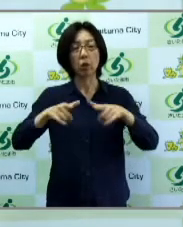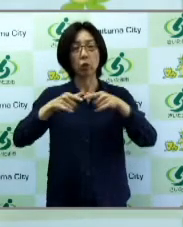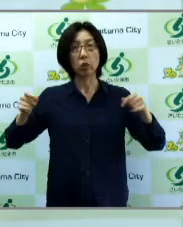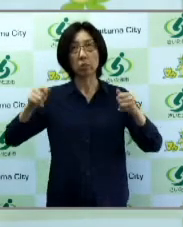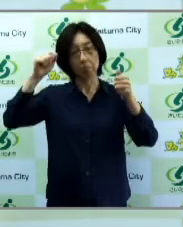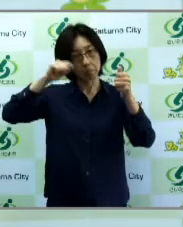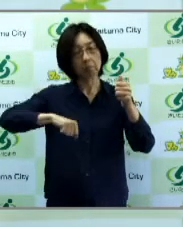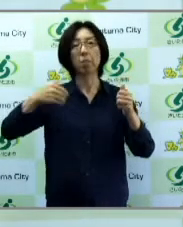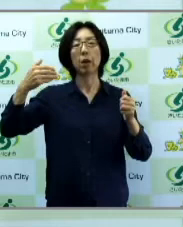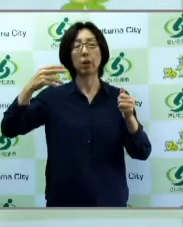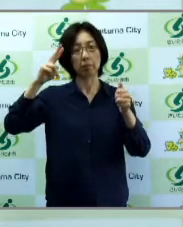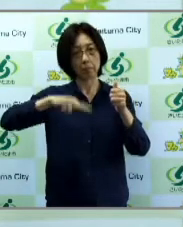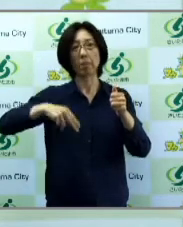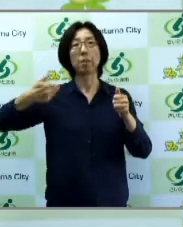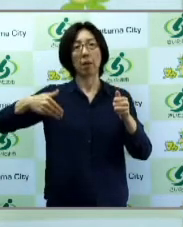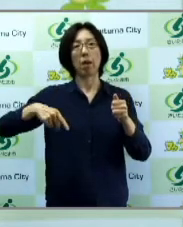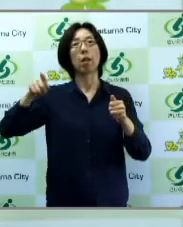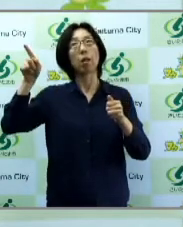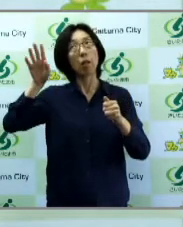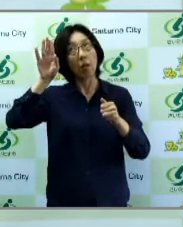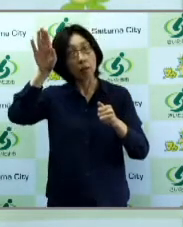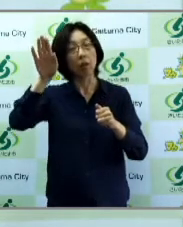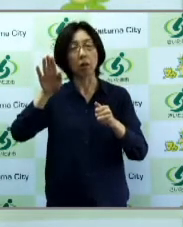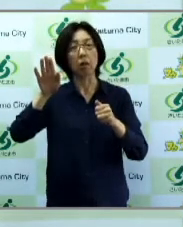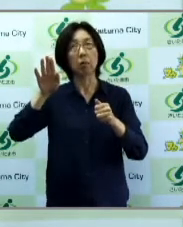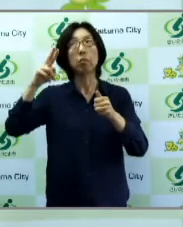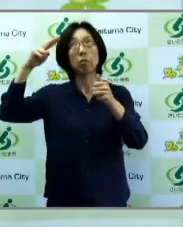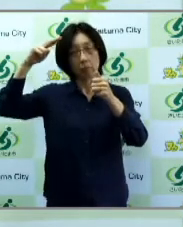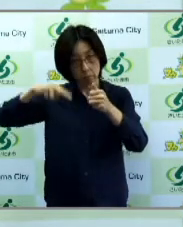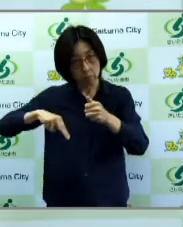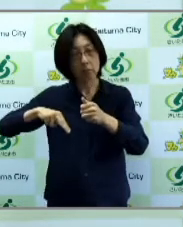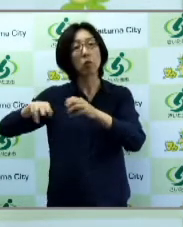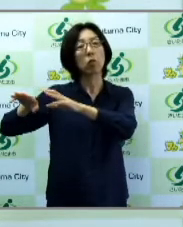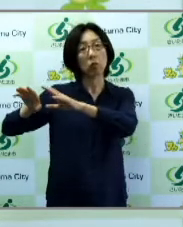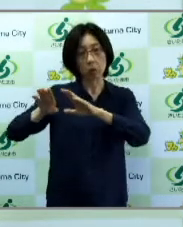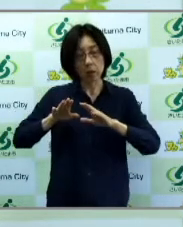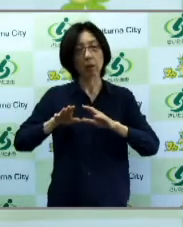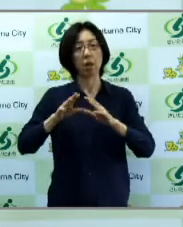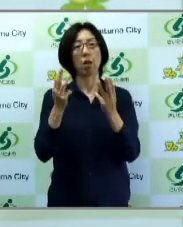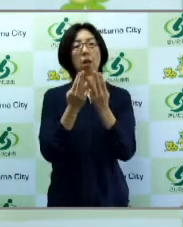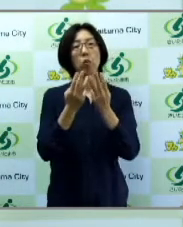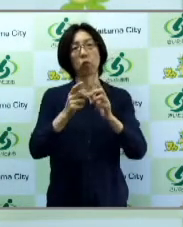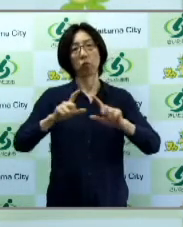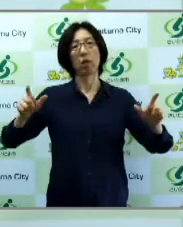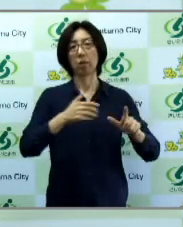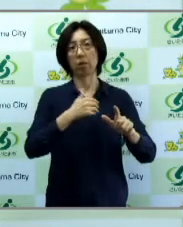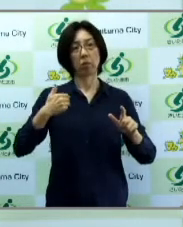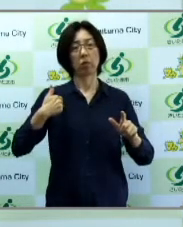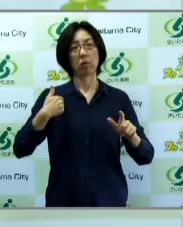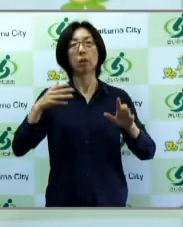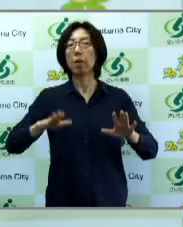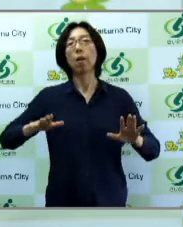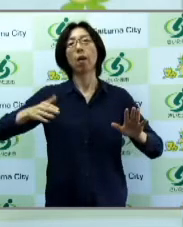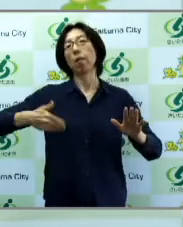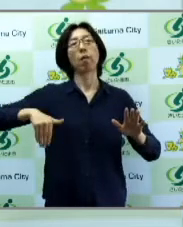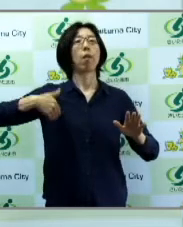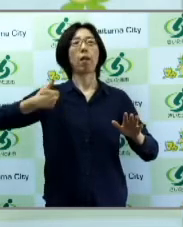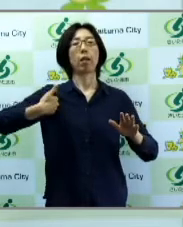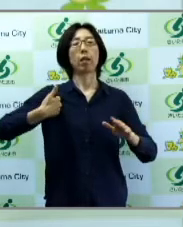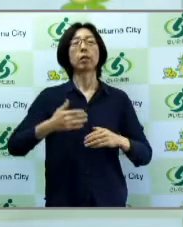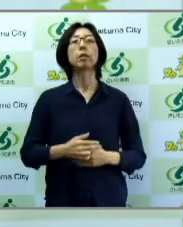方針というものが少し生まれてこないと、やはりちょっとなかなかそこまでは現時点では難しい状況でございます